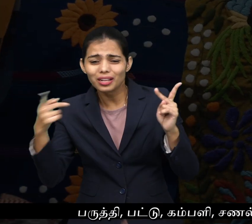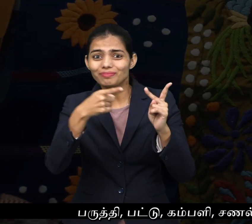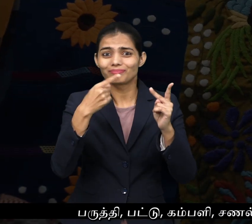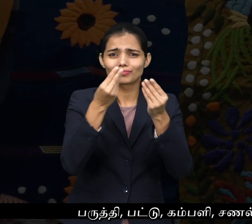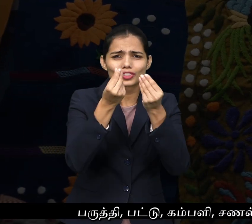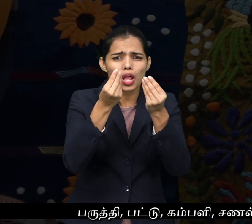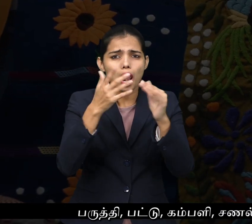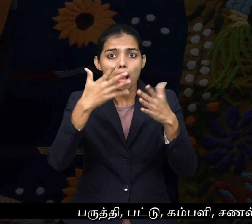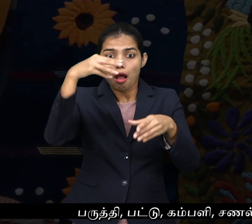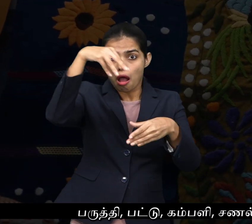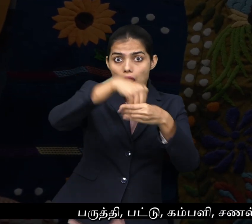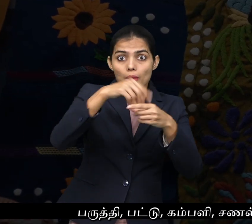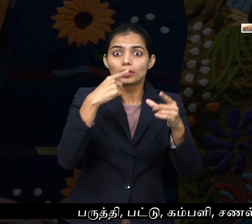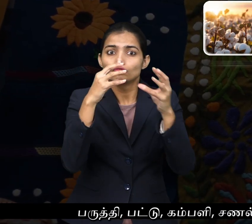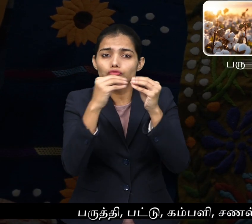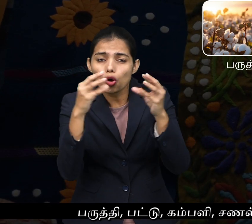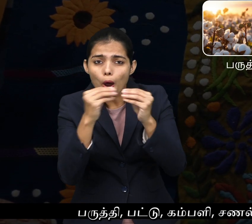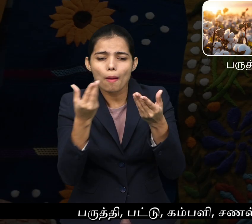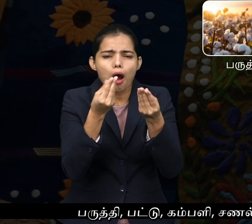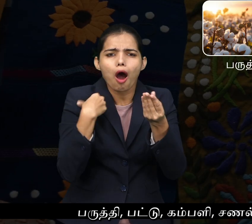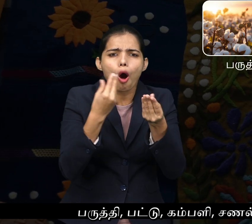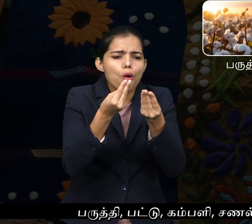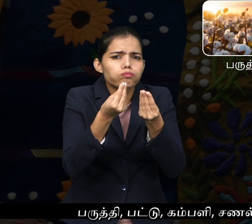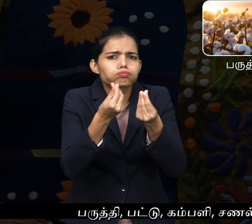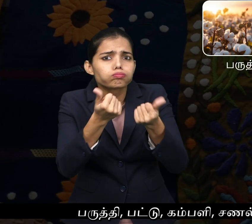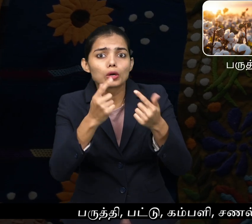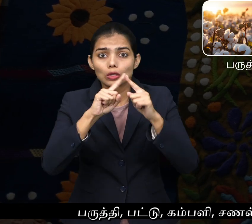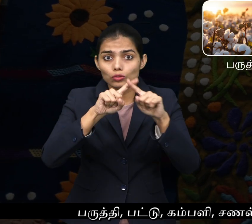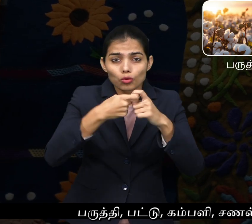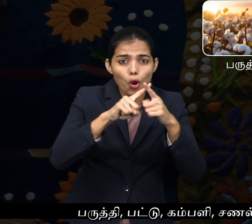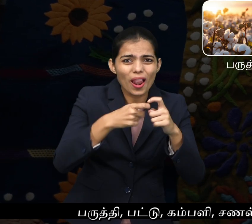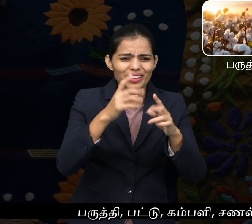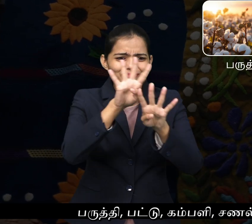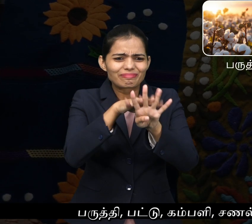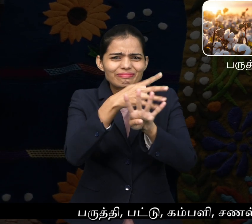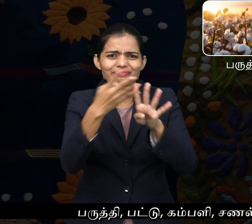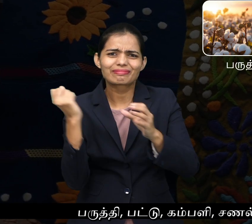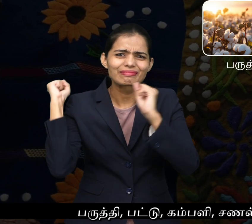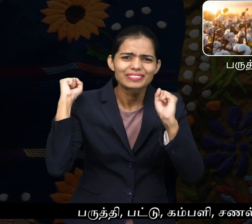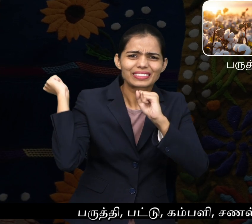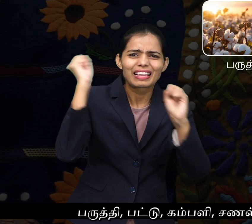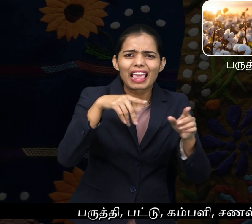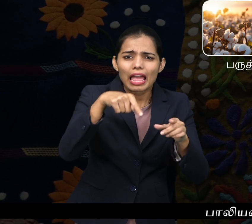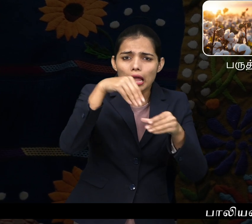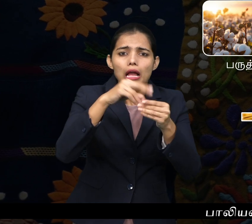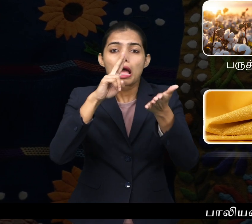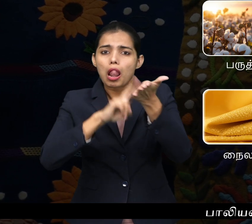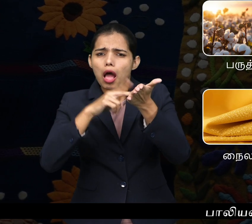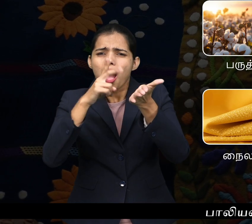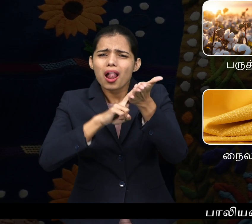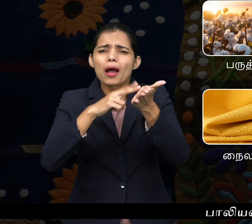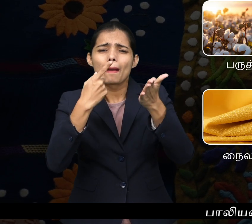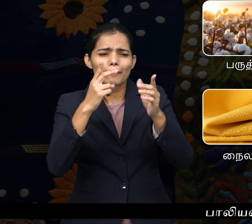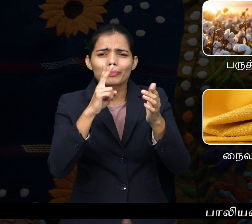பருத்தி, பட்டு, கம்பளி, சணல், நைலான், டர்லின், ரேயான் மற்றும்